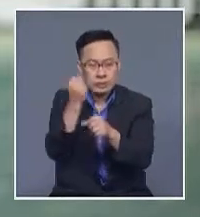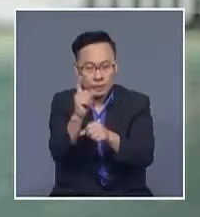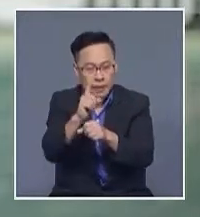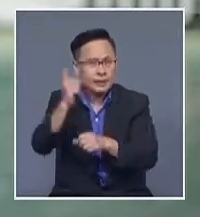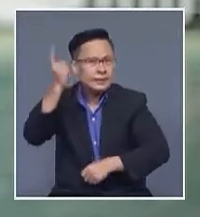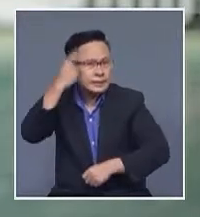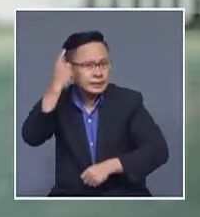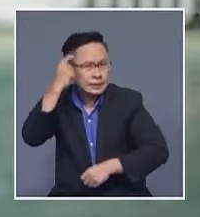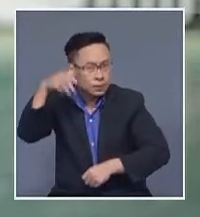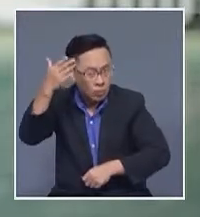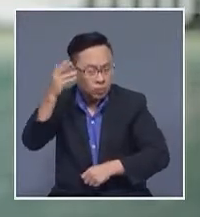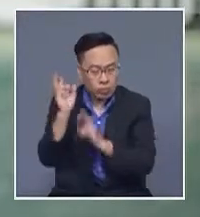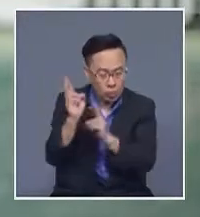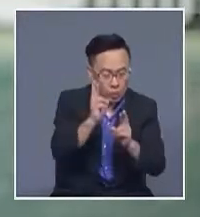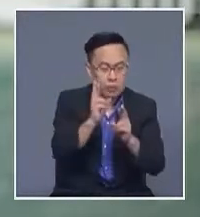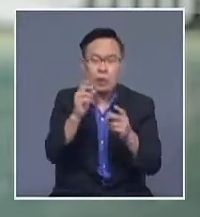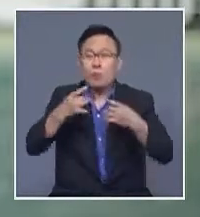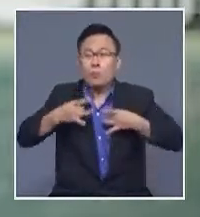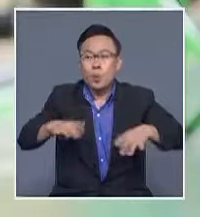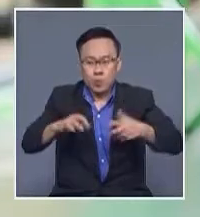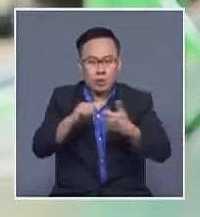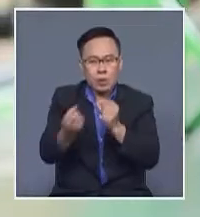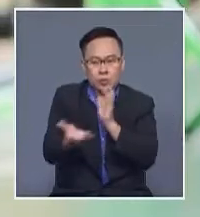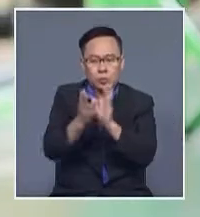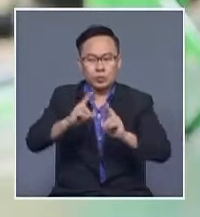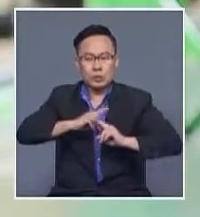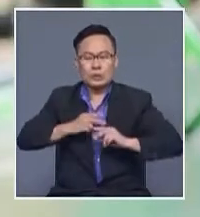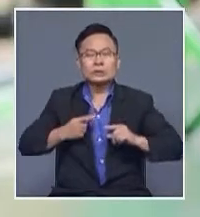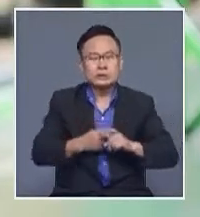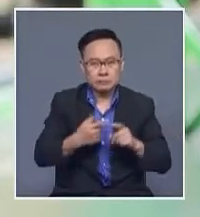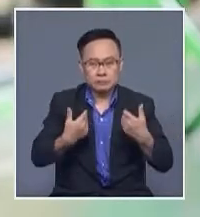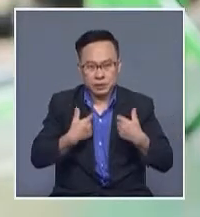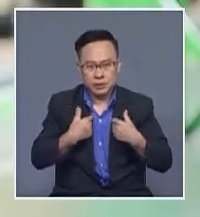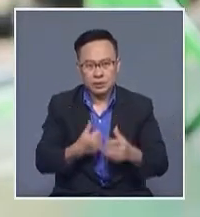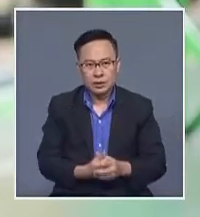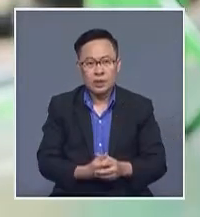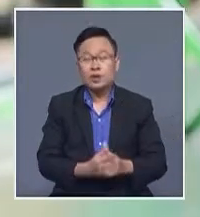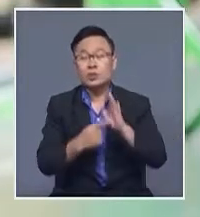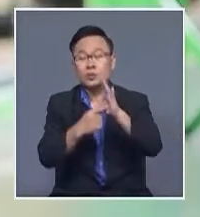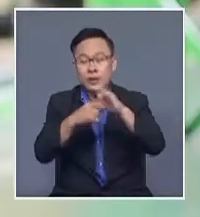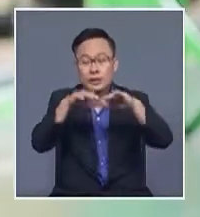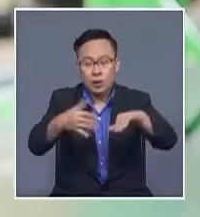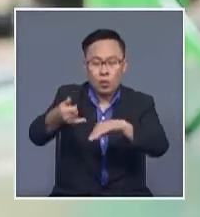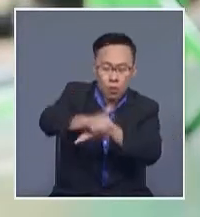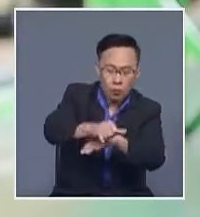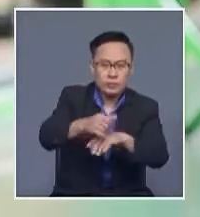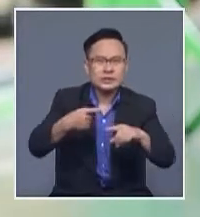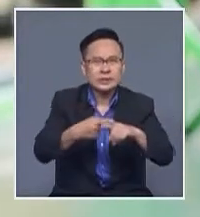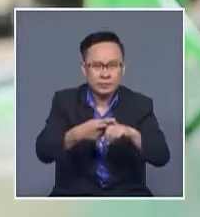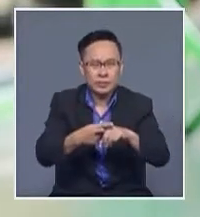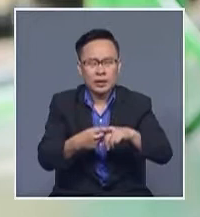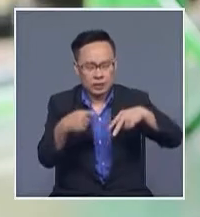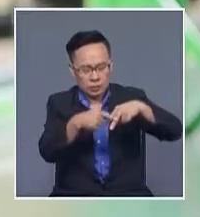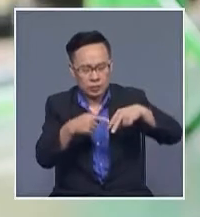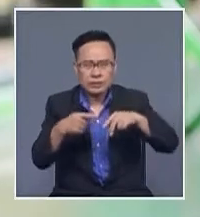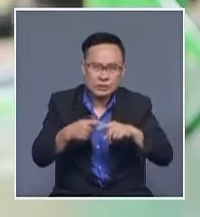ให้มากเพราะว่าถ้าเกิดประมาทอาจจะเกิดอุบัติเหตุต่อเราได้ค่ะ ก็คือน้องๆ นะคะหกล้มกันผลเสียก็คืออาจทำให้ตัวบาดเจ็บ